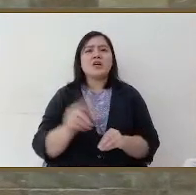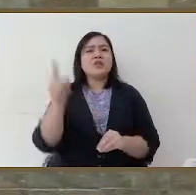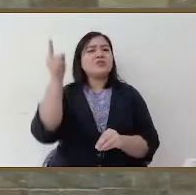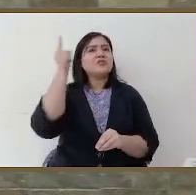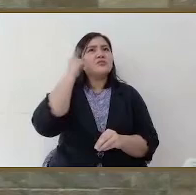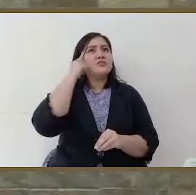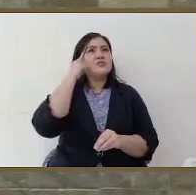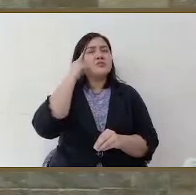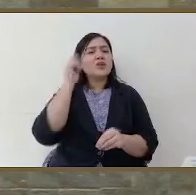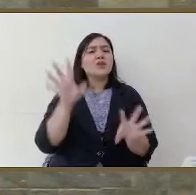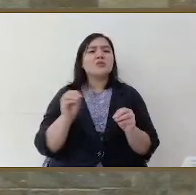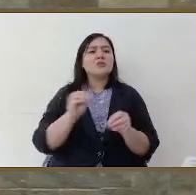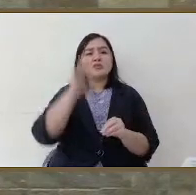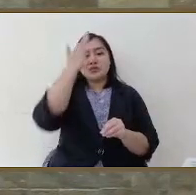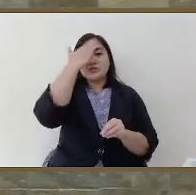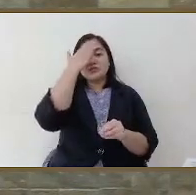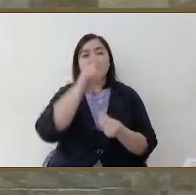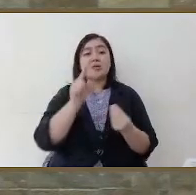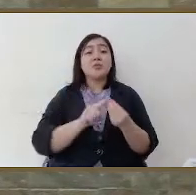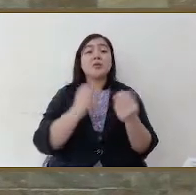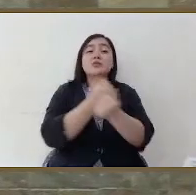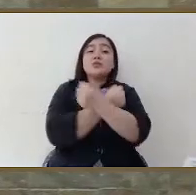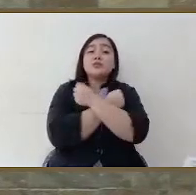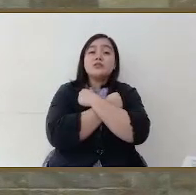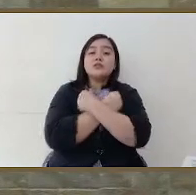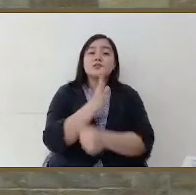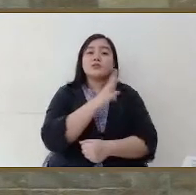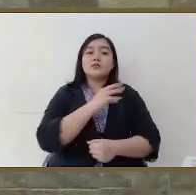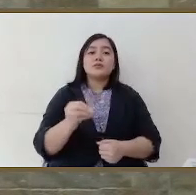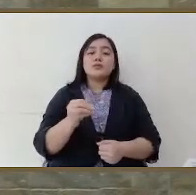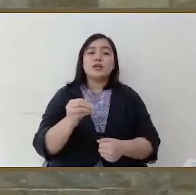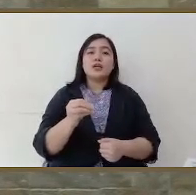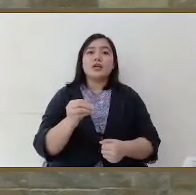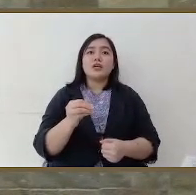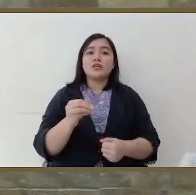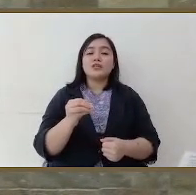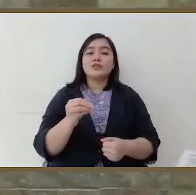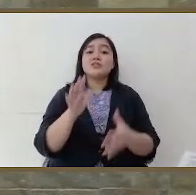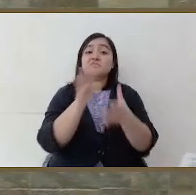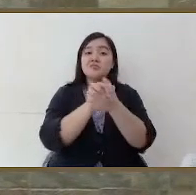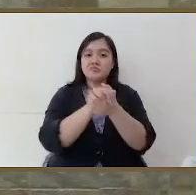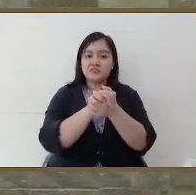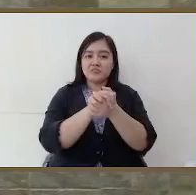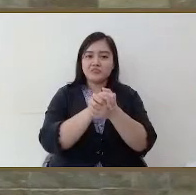idea tungkol sa pag-aasawa. All they know is, alam mo, bagay kayo.